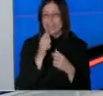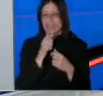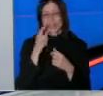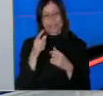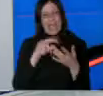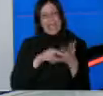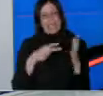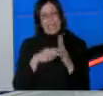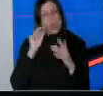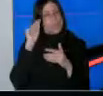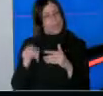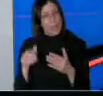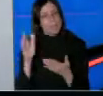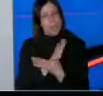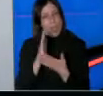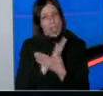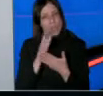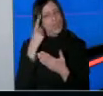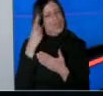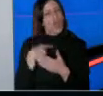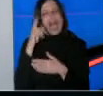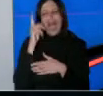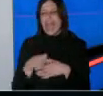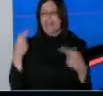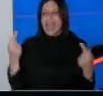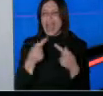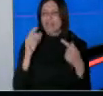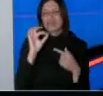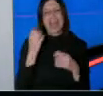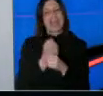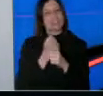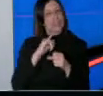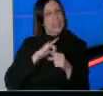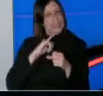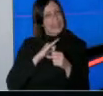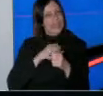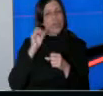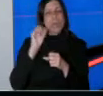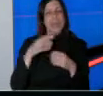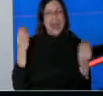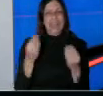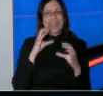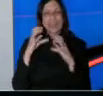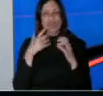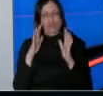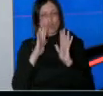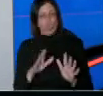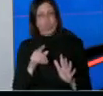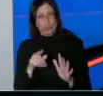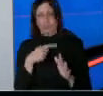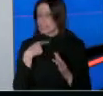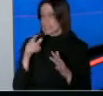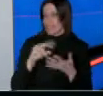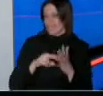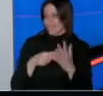אסטרטגיה. הוא בא לכך מוכן, הוא יודע שהוא חייב להריב כדי ליצור עניין, הוא בא לכלי תקשורת לכאורה שעוין אותו. זה אסטרטגיה רעה מאוד.